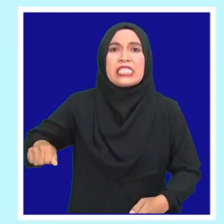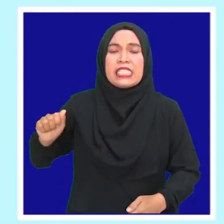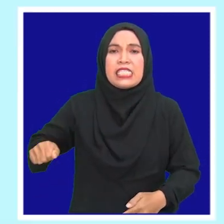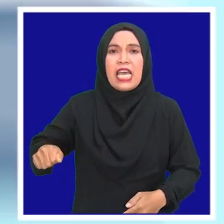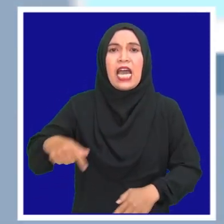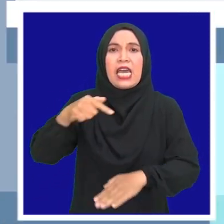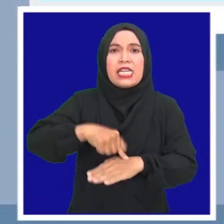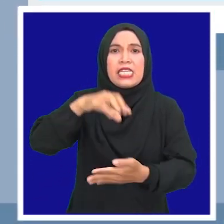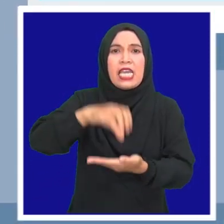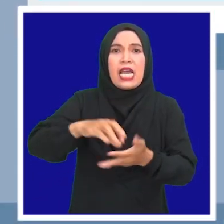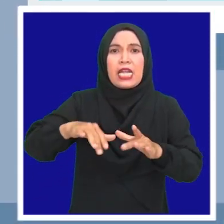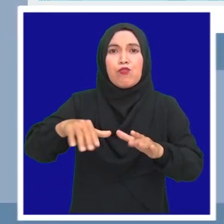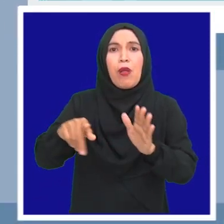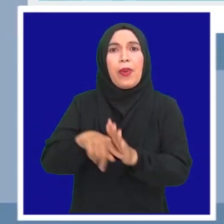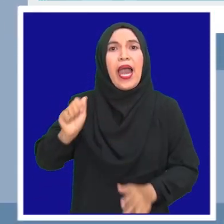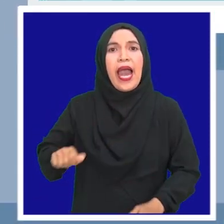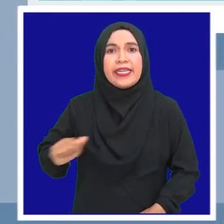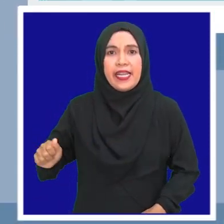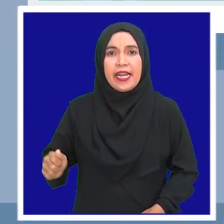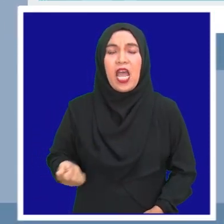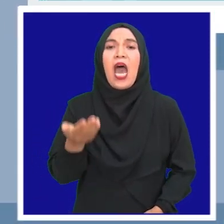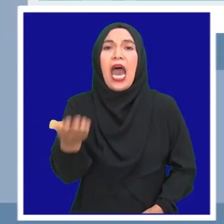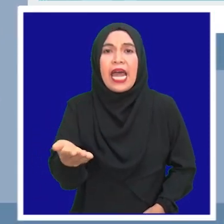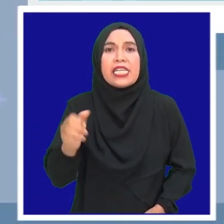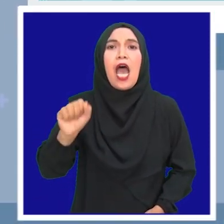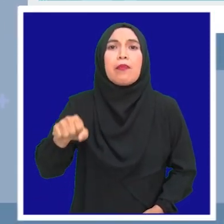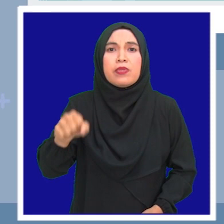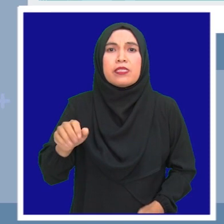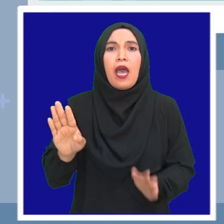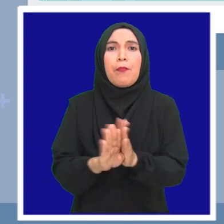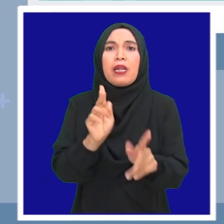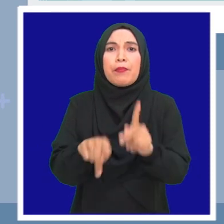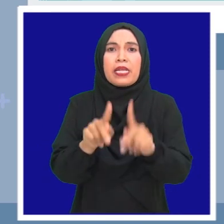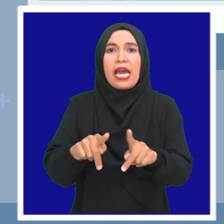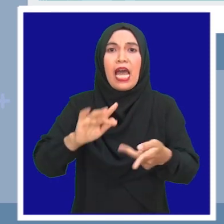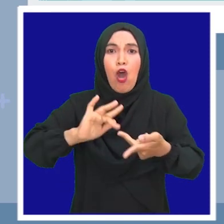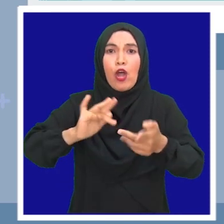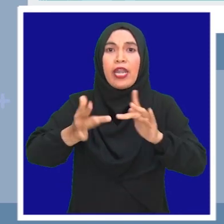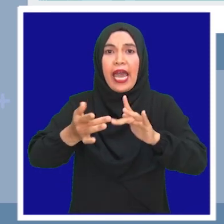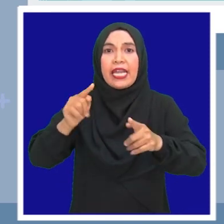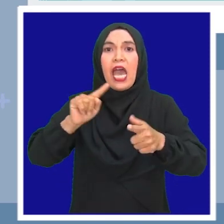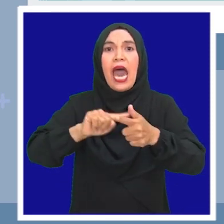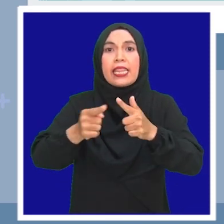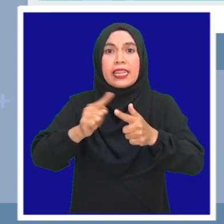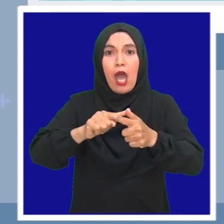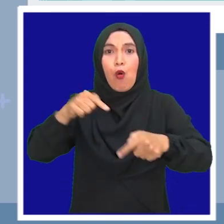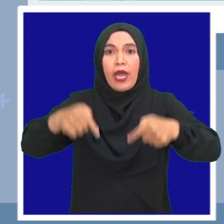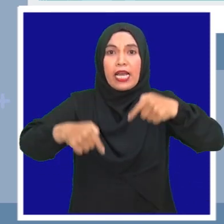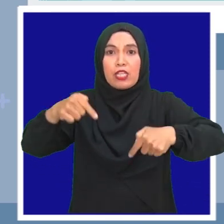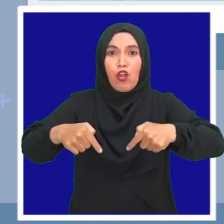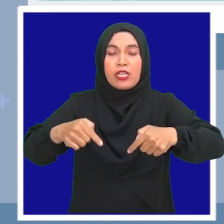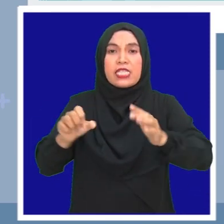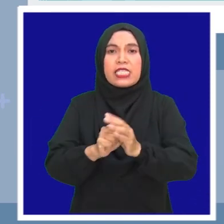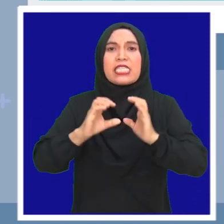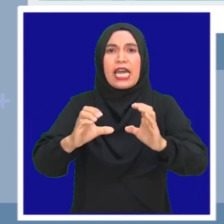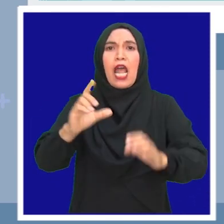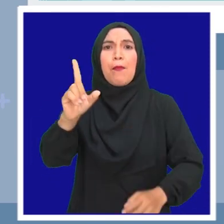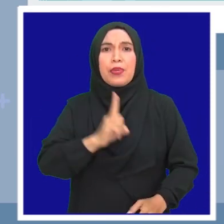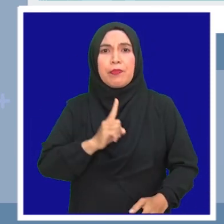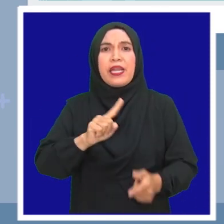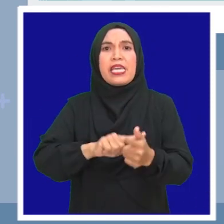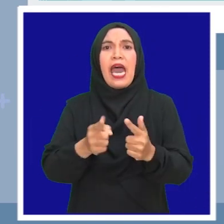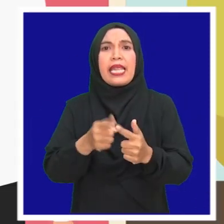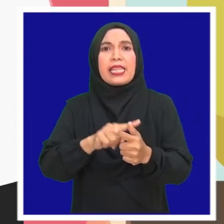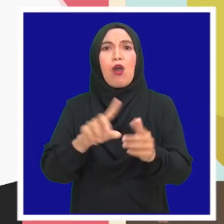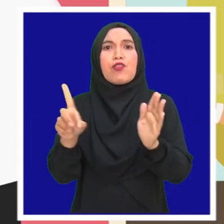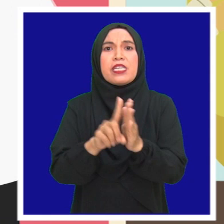gedung pengadilan. Anjen oge tiasa berperkara secara online atanapi elektronik anu dilakukeun ku cara pribadi atanapi diwakilan